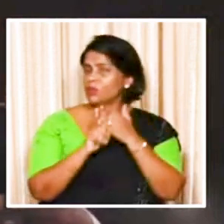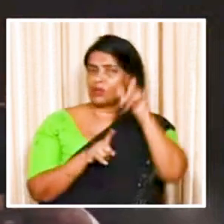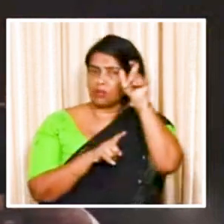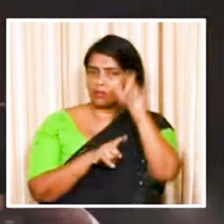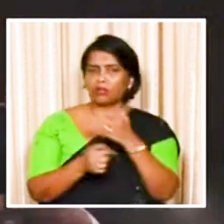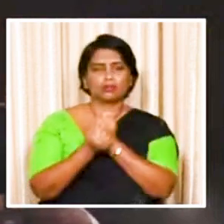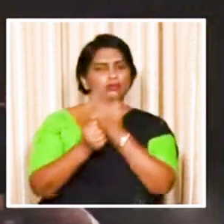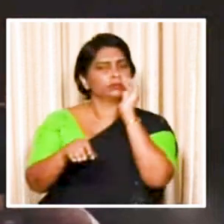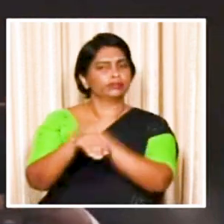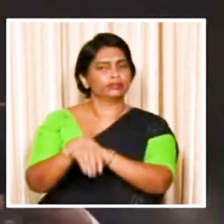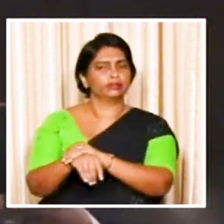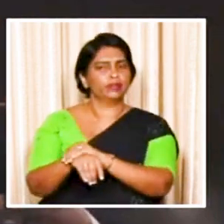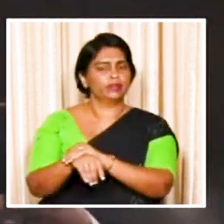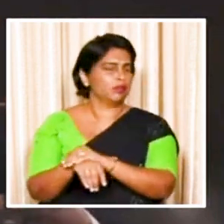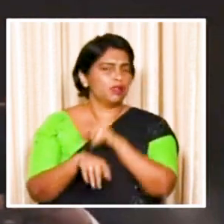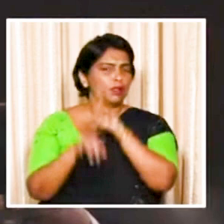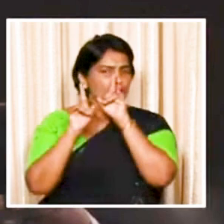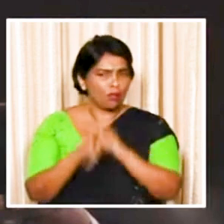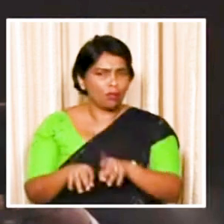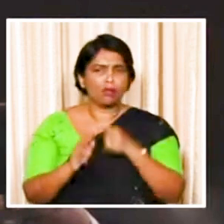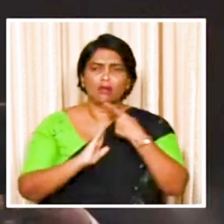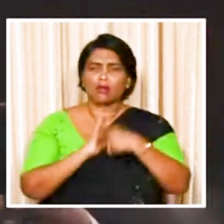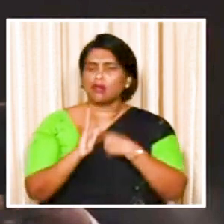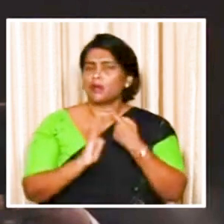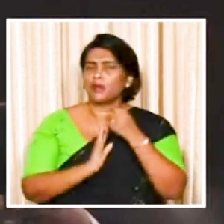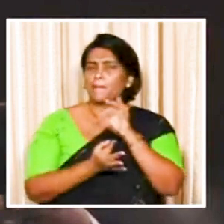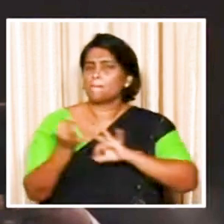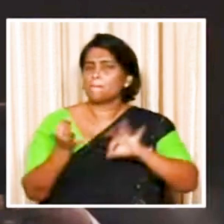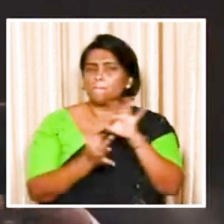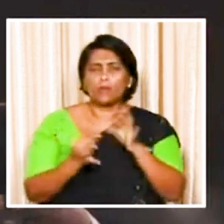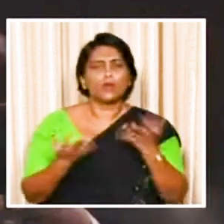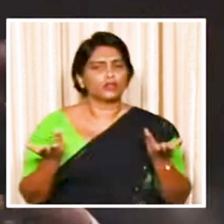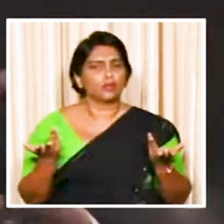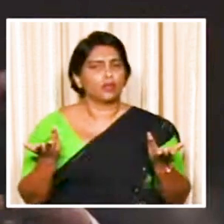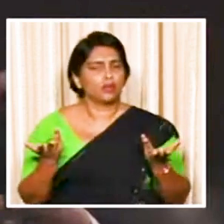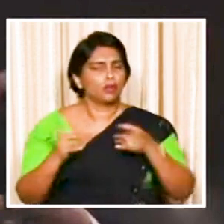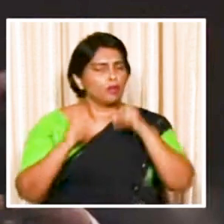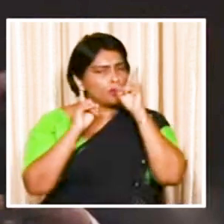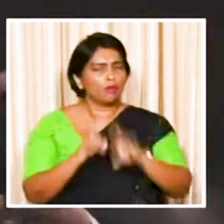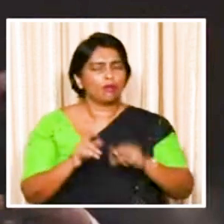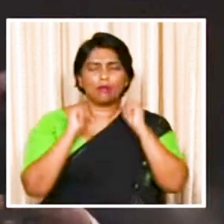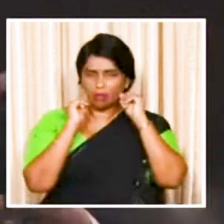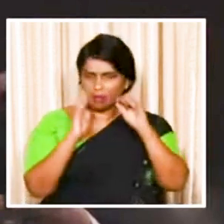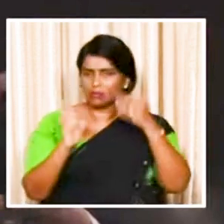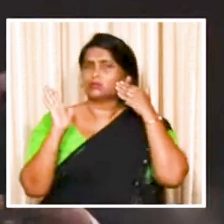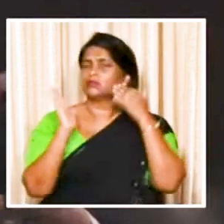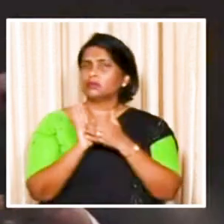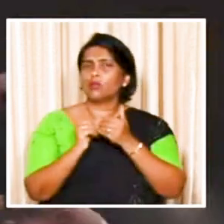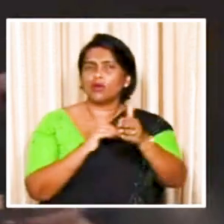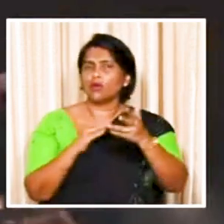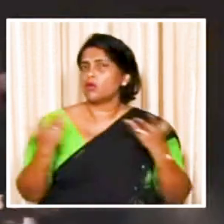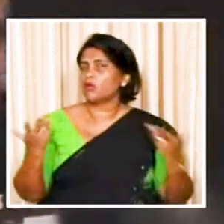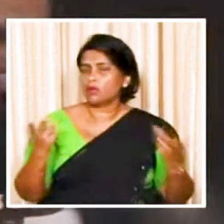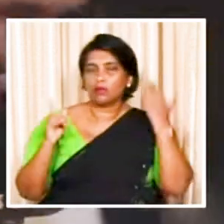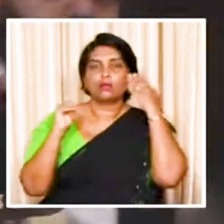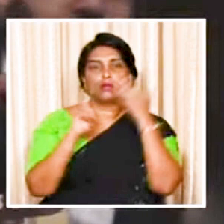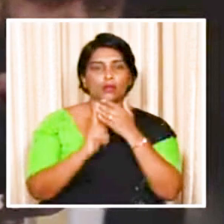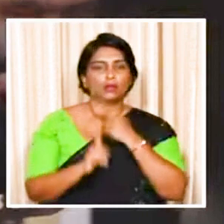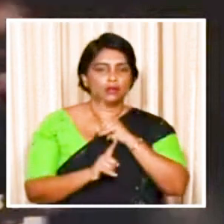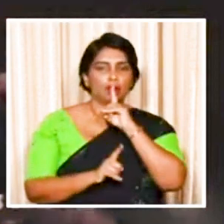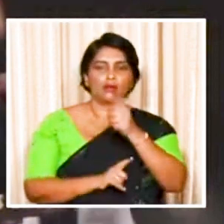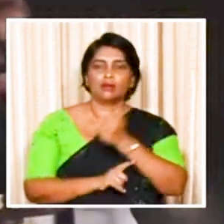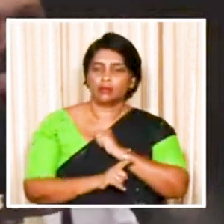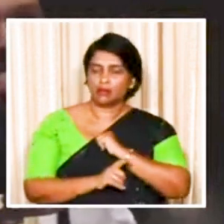இந்த நாட்டினுடைய ஜனநாயகம் என்ன, இந்த நாட்டில் என்ன நடக்க போகிறது? அப்போ நல்லிணக்கம் என்பது வெறும் வார்த்தைகள் எங்கே இருக்கிறது?